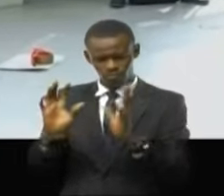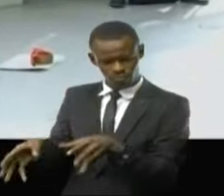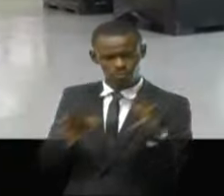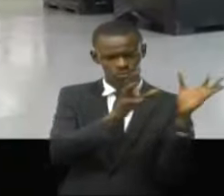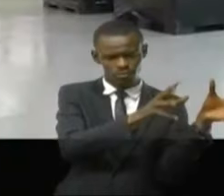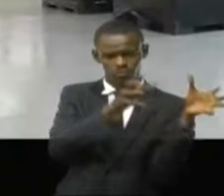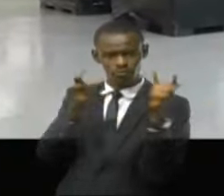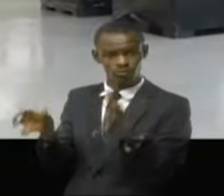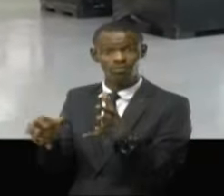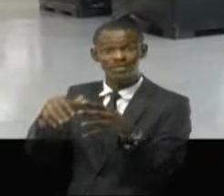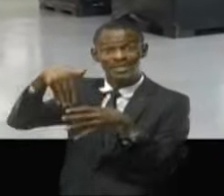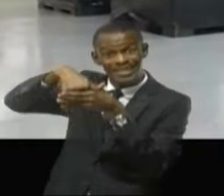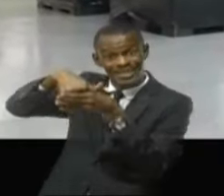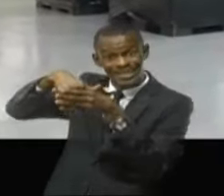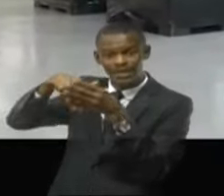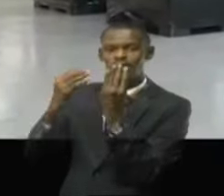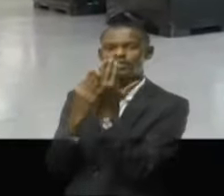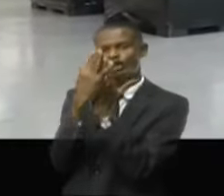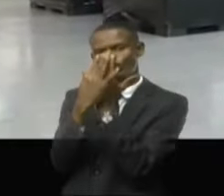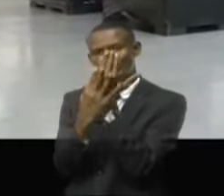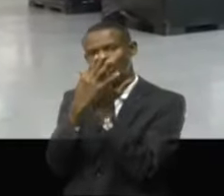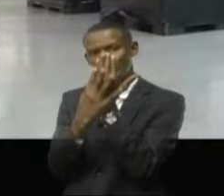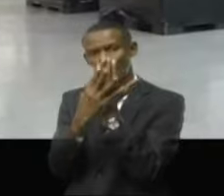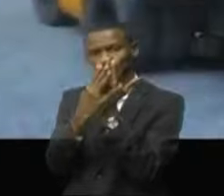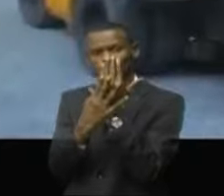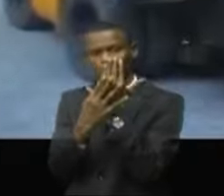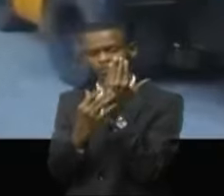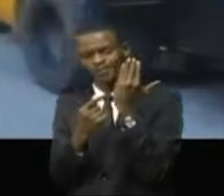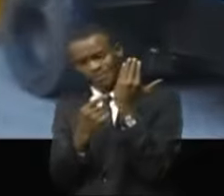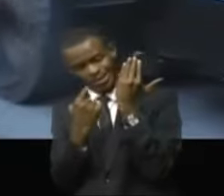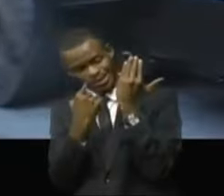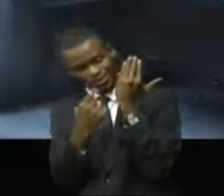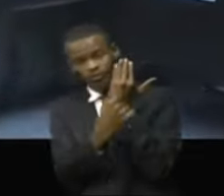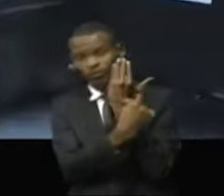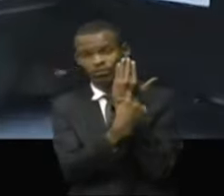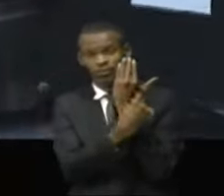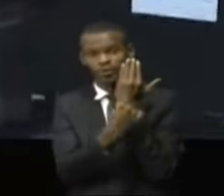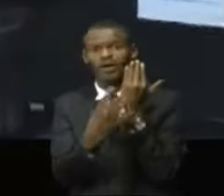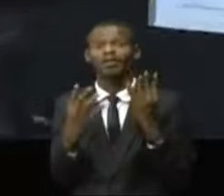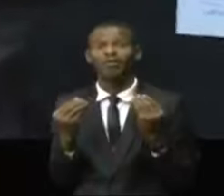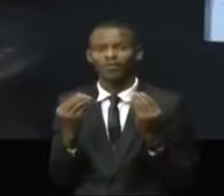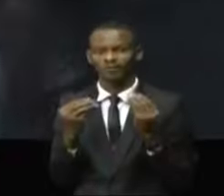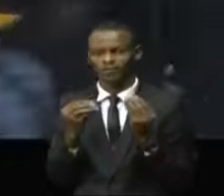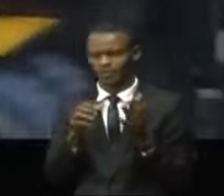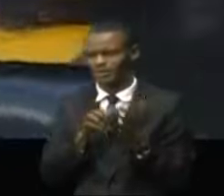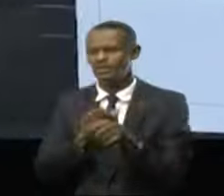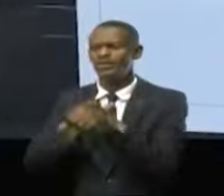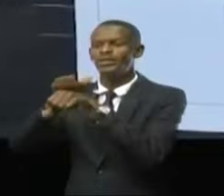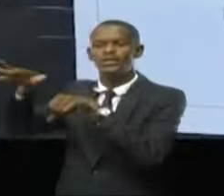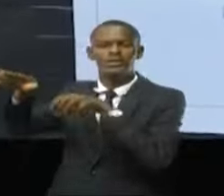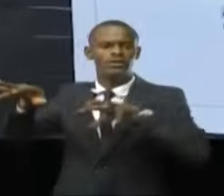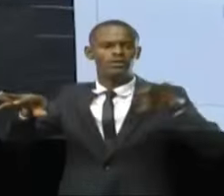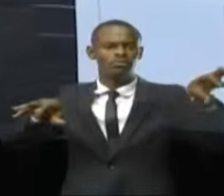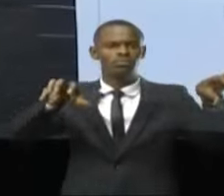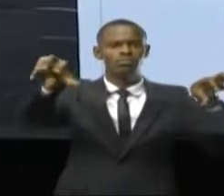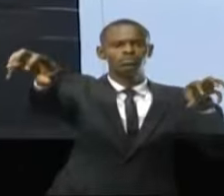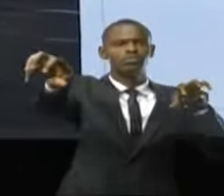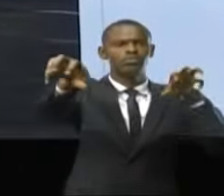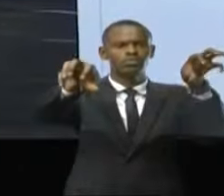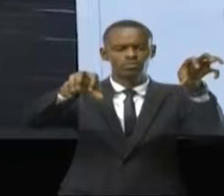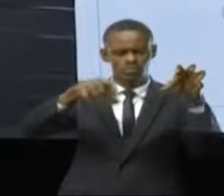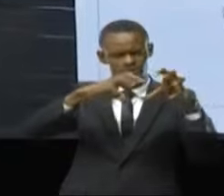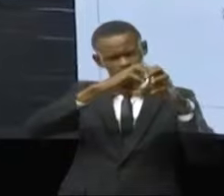bulletins de vote, la page de couverture qui facilite la distribution indique le hub logistique principal, la province,